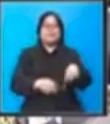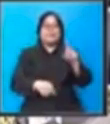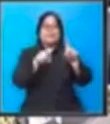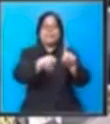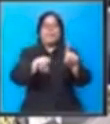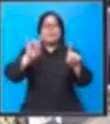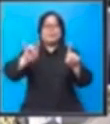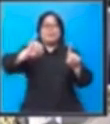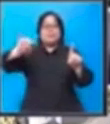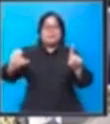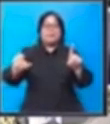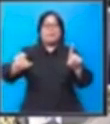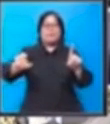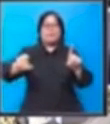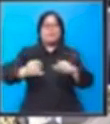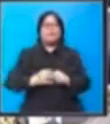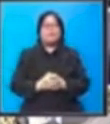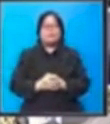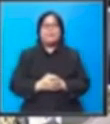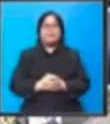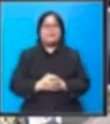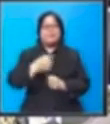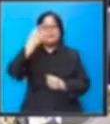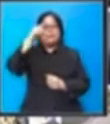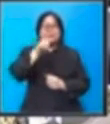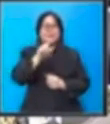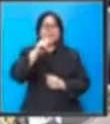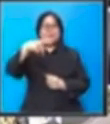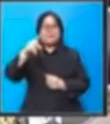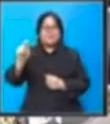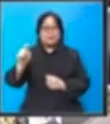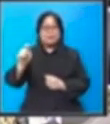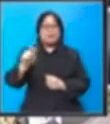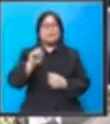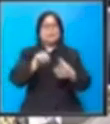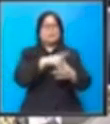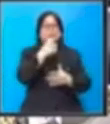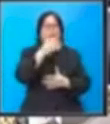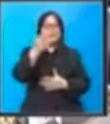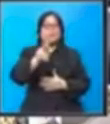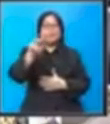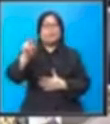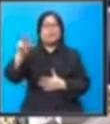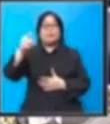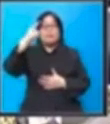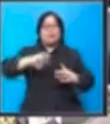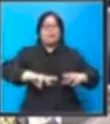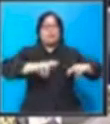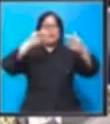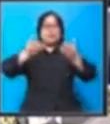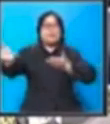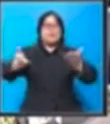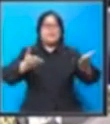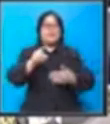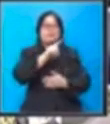1.8 juta kepada zoo berkenaan pada November 2020 untuk membiayai pulih fasiliti